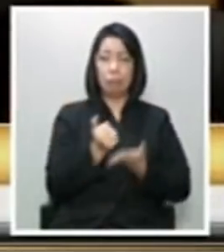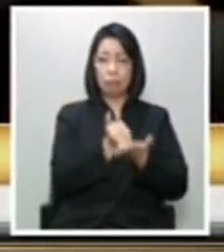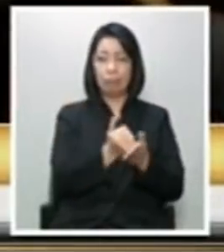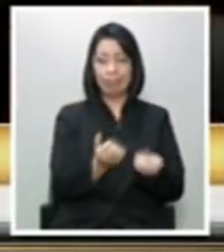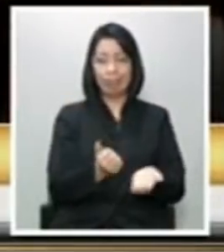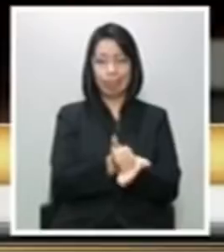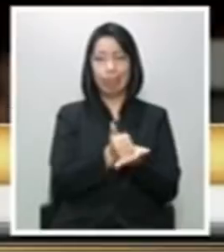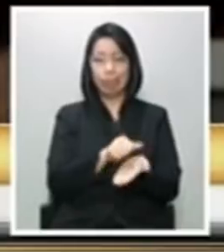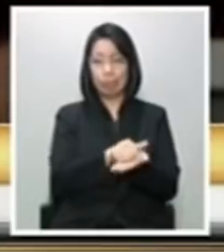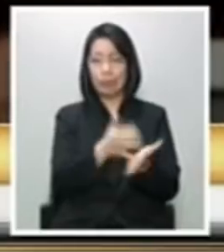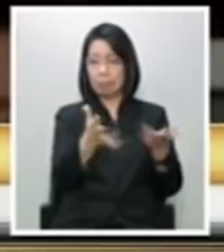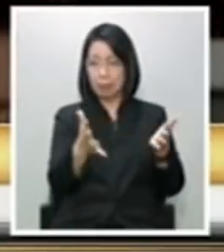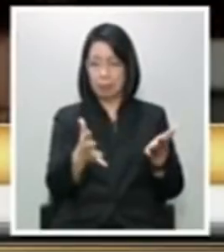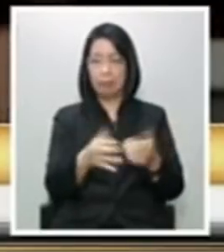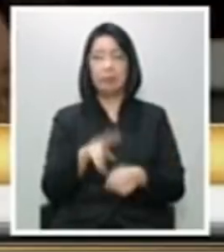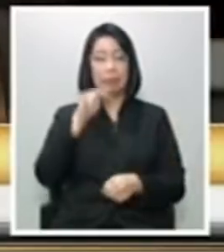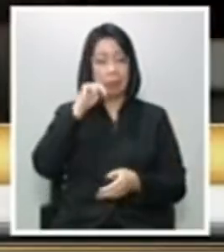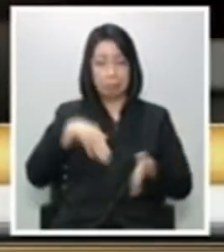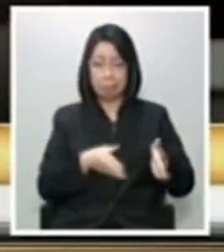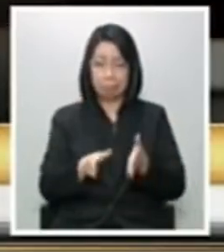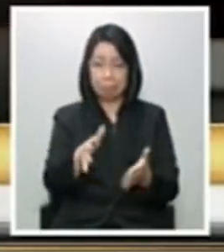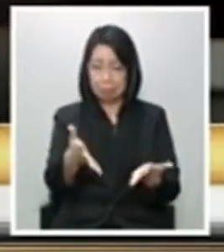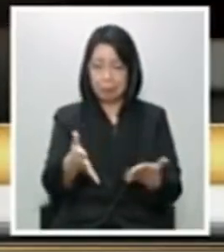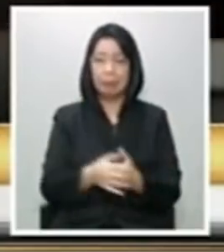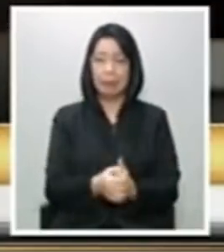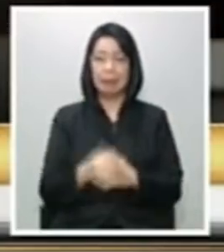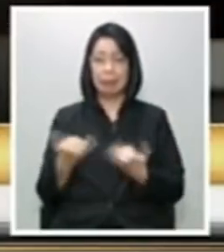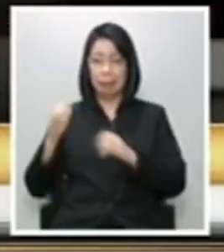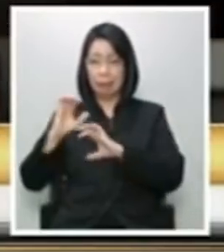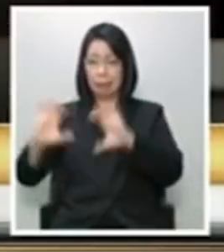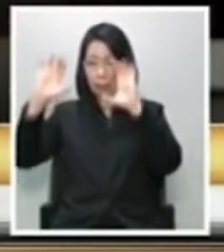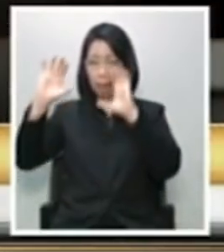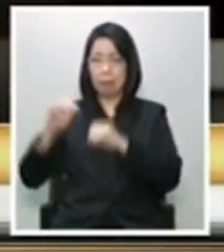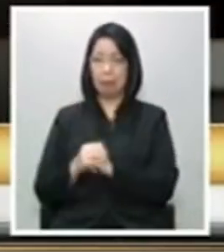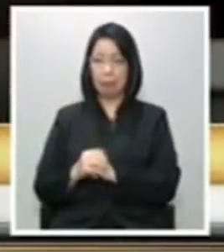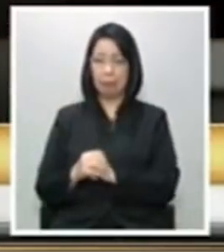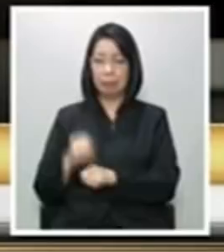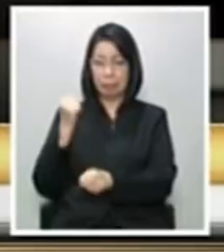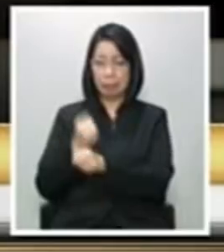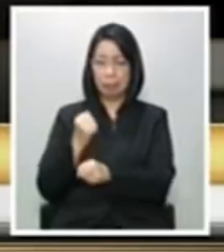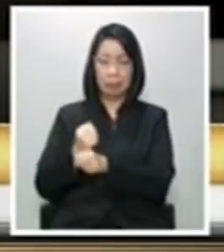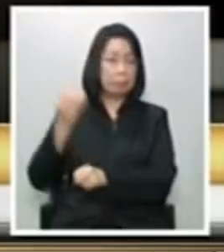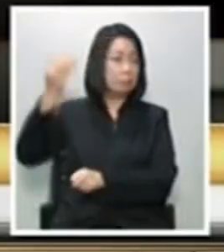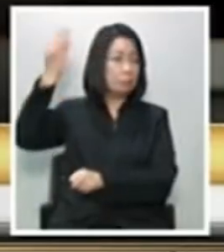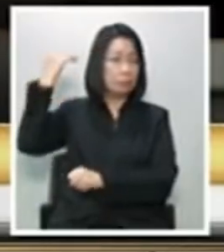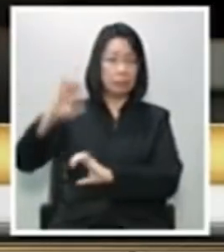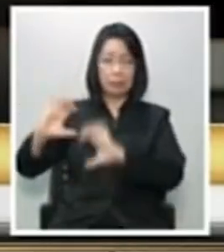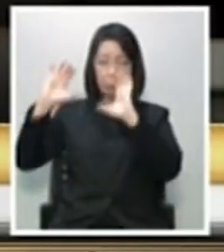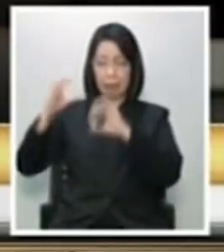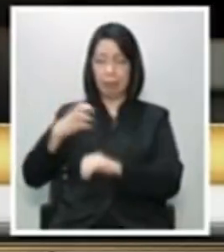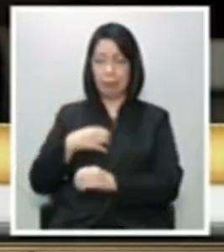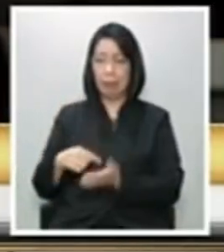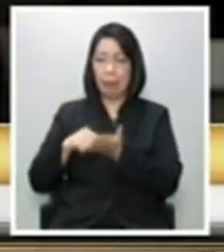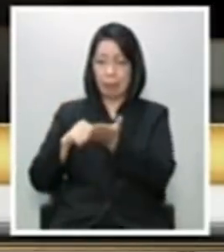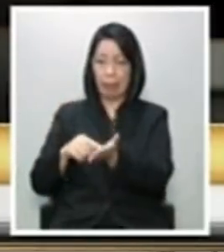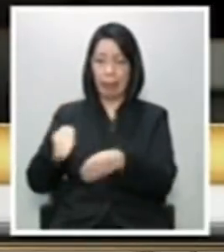าและระบบชลประทานสำหรับการดำเนินการของภาครัฐในปัจจุบันในรัฐบาลที่ผ่านมารัฐบาลต้องการเพิ่มสัด